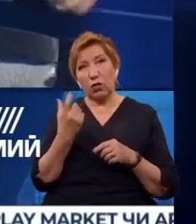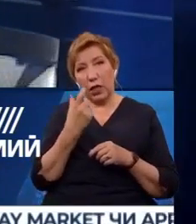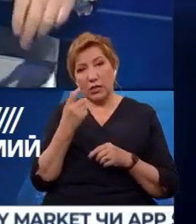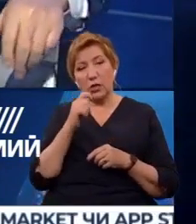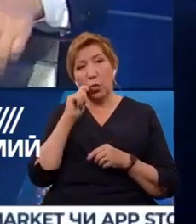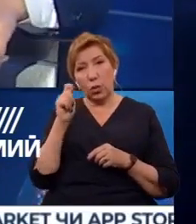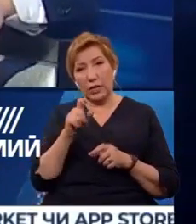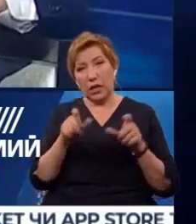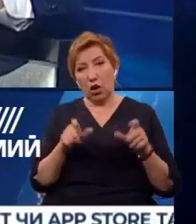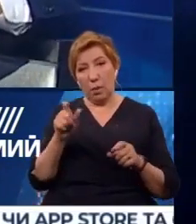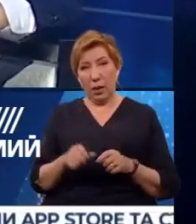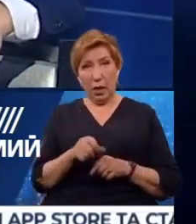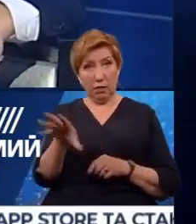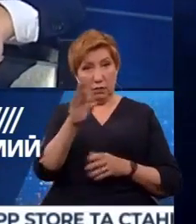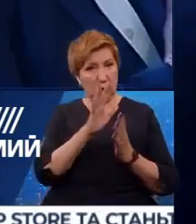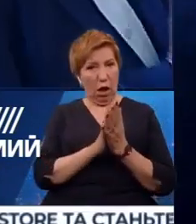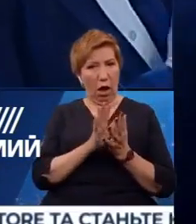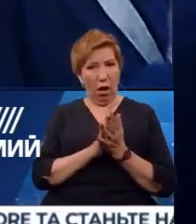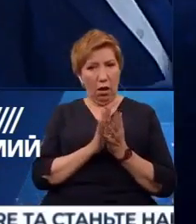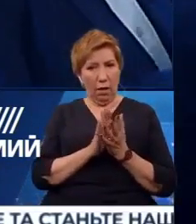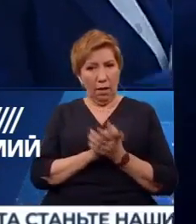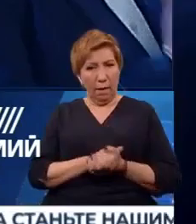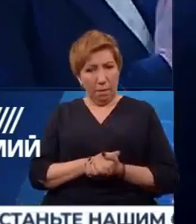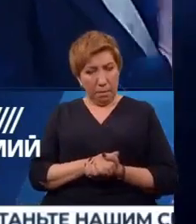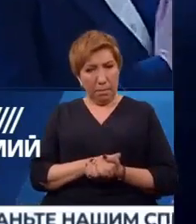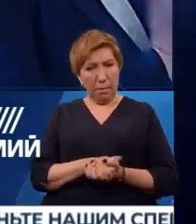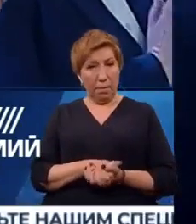у власність української держави.